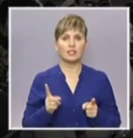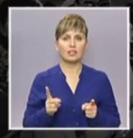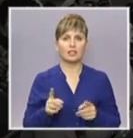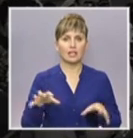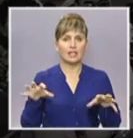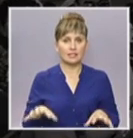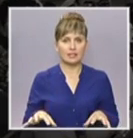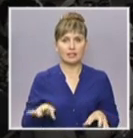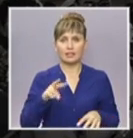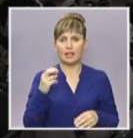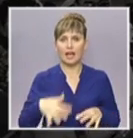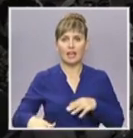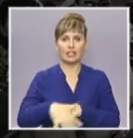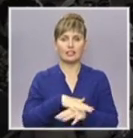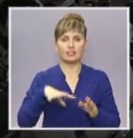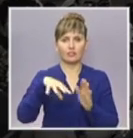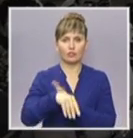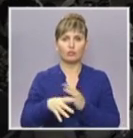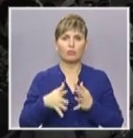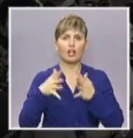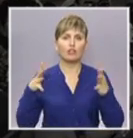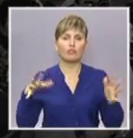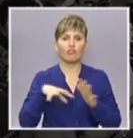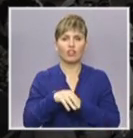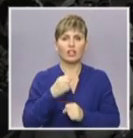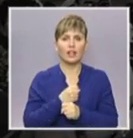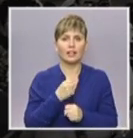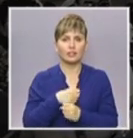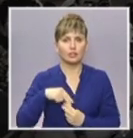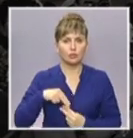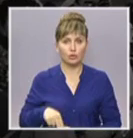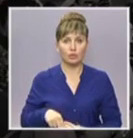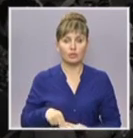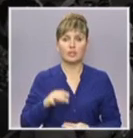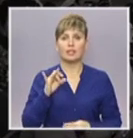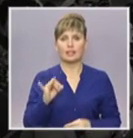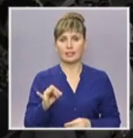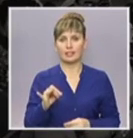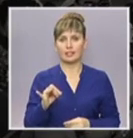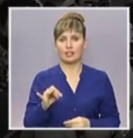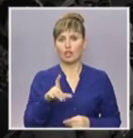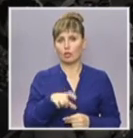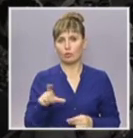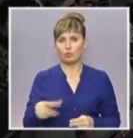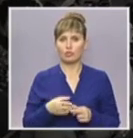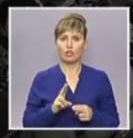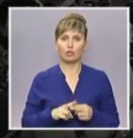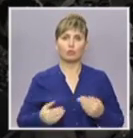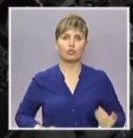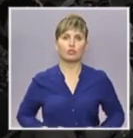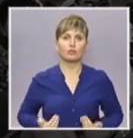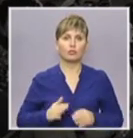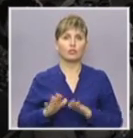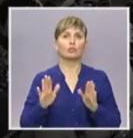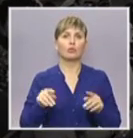лидер нации внес огромнейший вклад, и люди, которые живут не